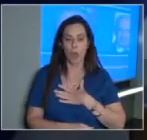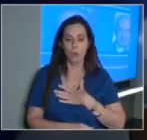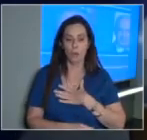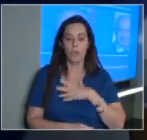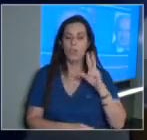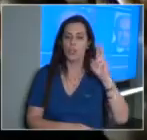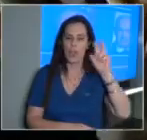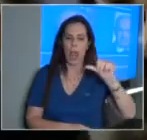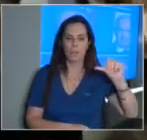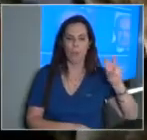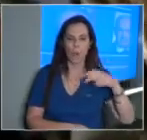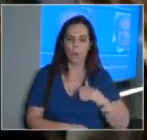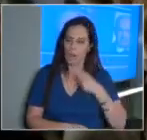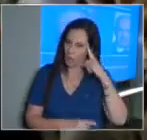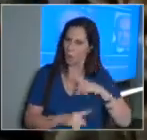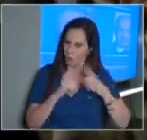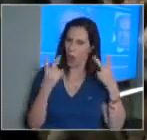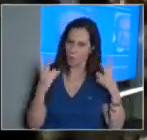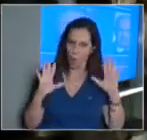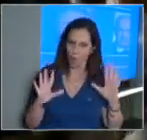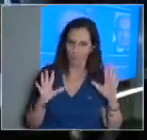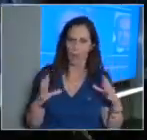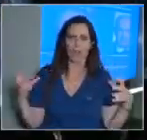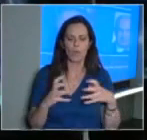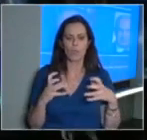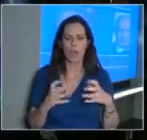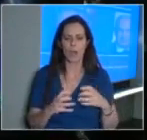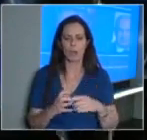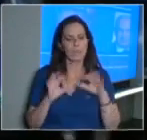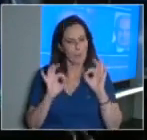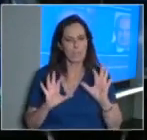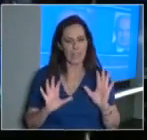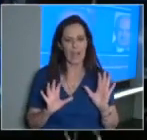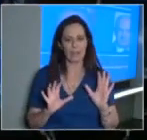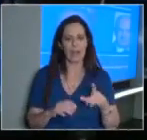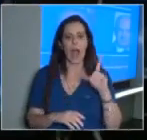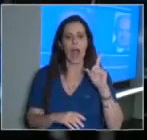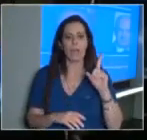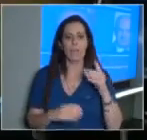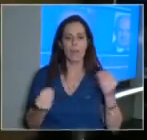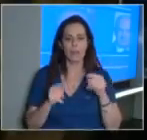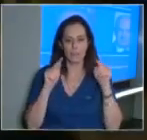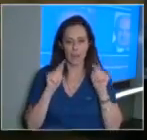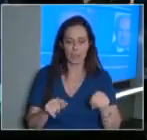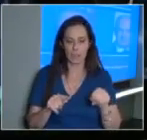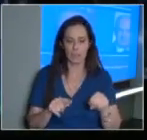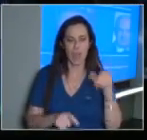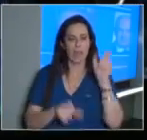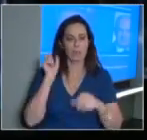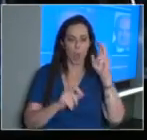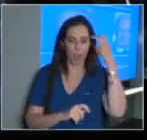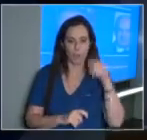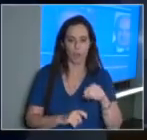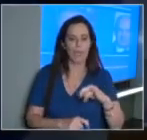יש לאיימן עודה ולי חילוקי דעות משמעותיים על דמותה של מדינת ישראל, זה בסדר גמור. אבל הדבר הזה, הציבור הערבי,